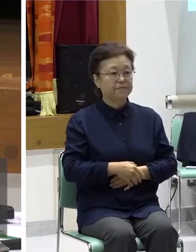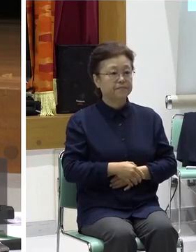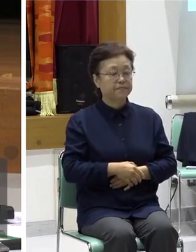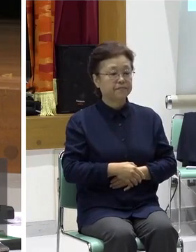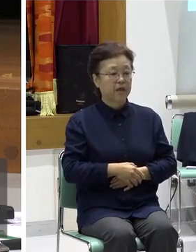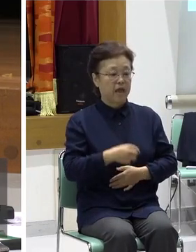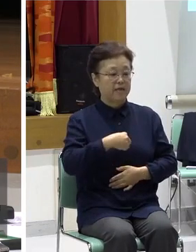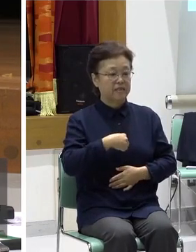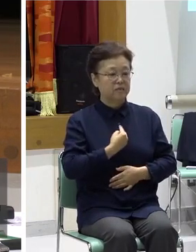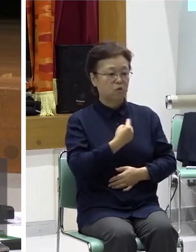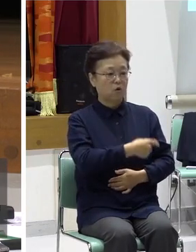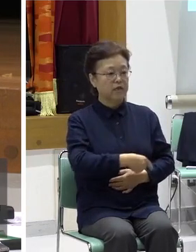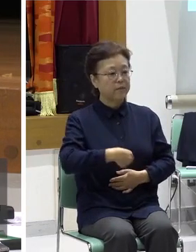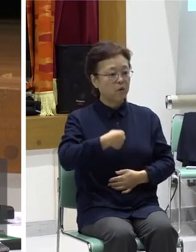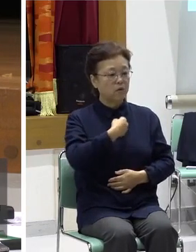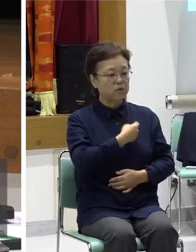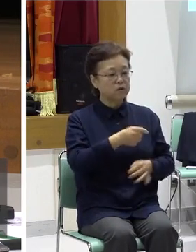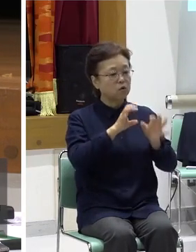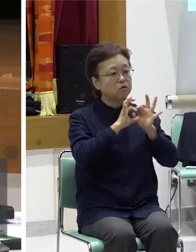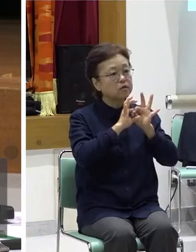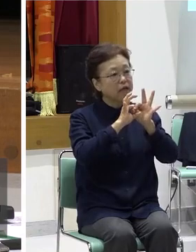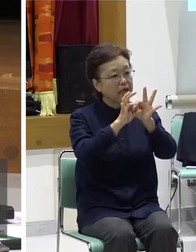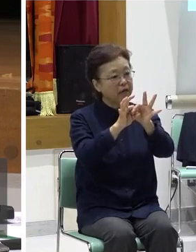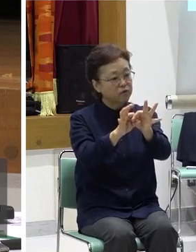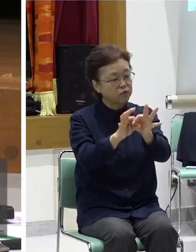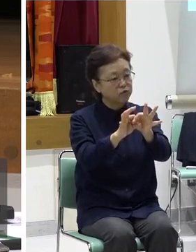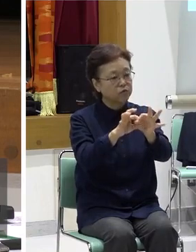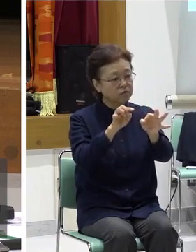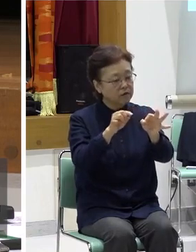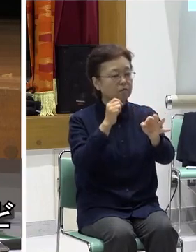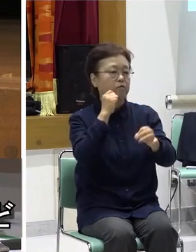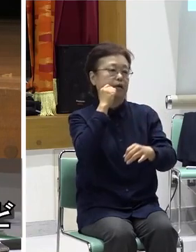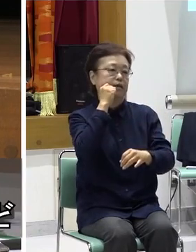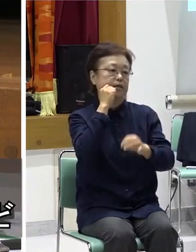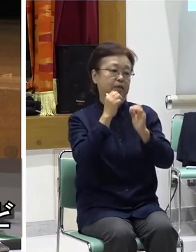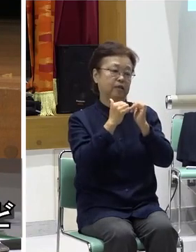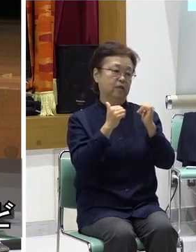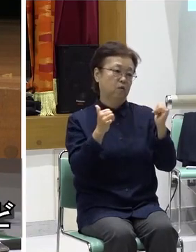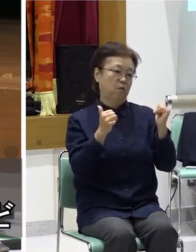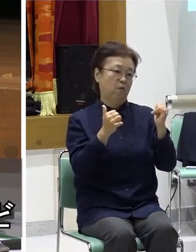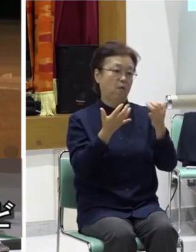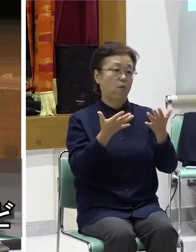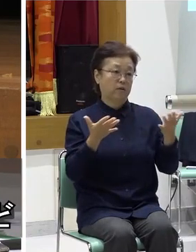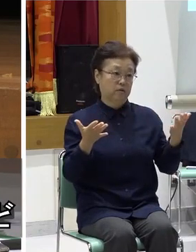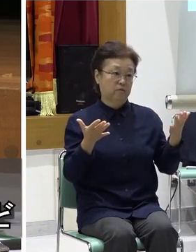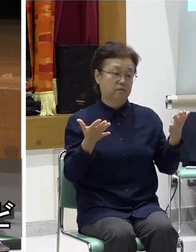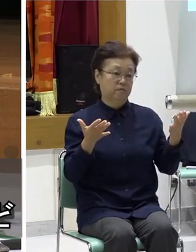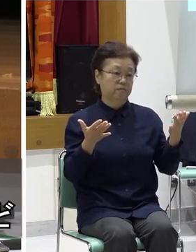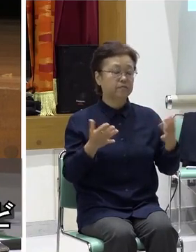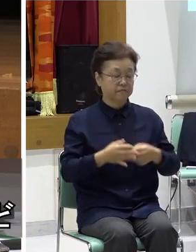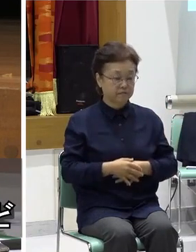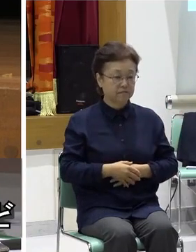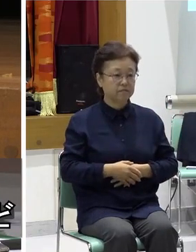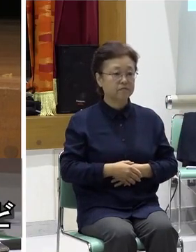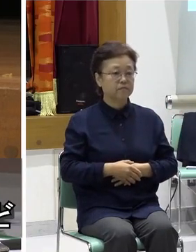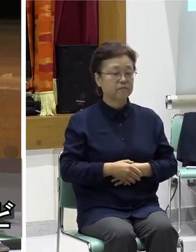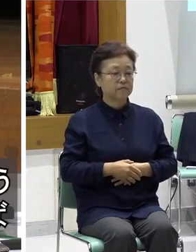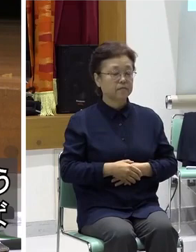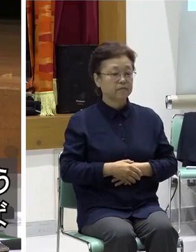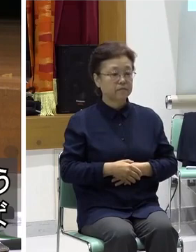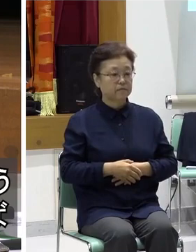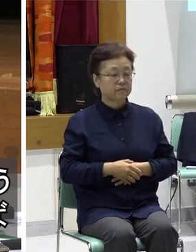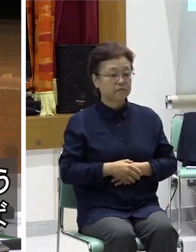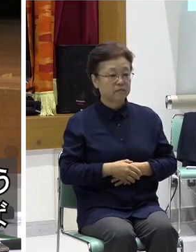ちを伝えることが難しいっていうのがあります。これ多分本当に障害のある方は皆さんに言えるところかもしれないんですけ